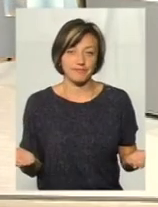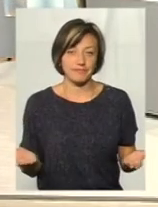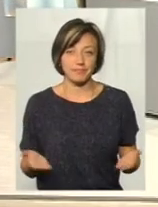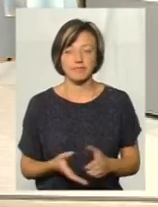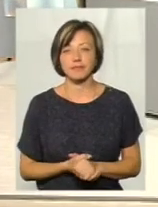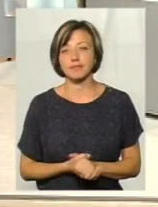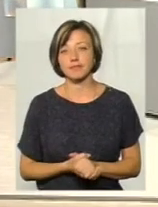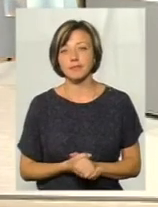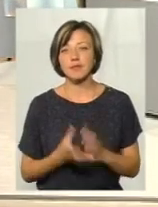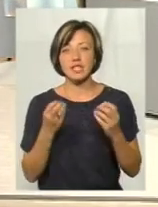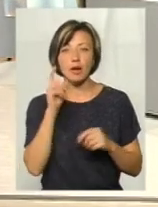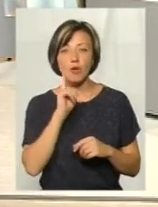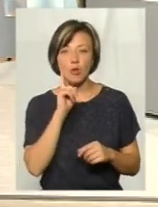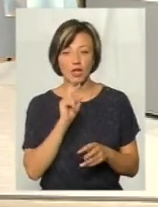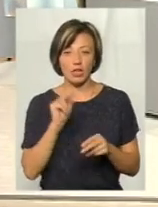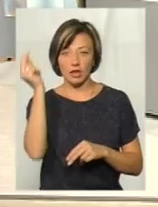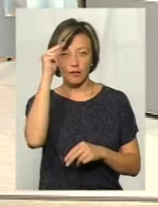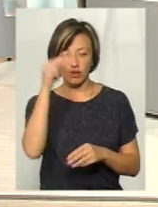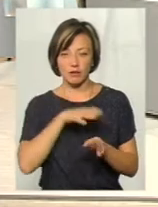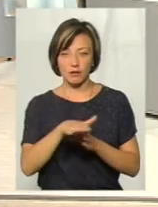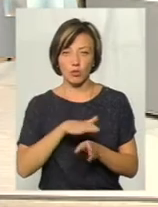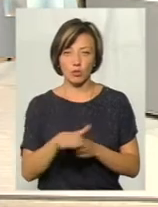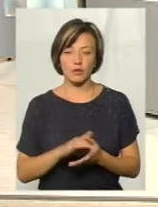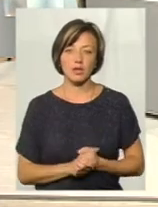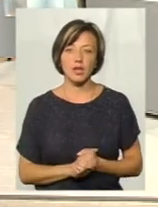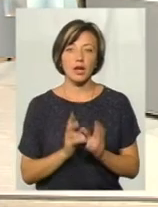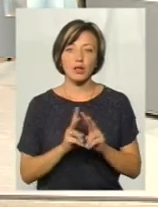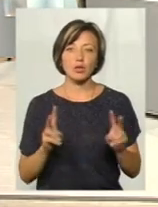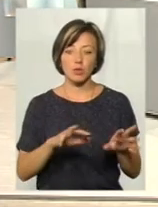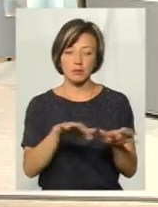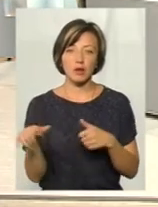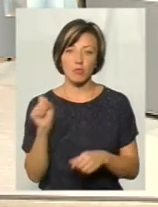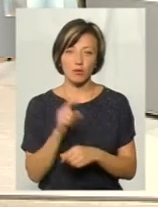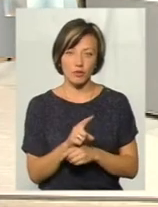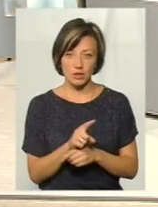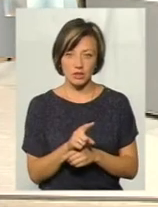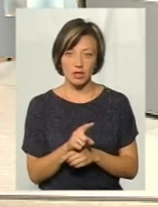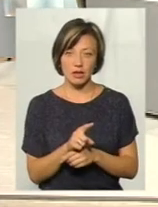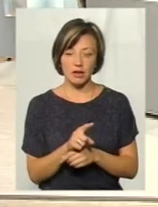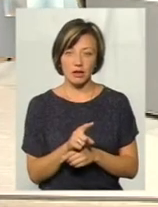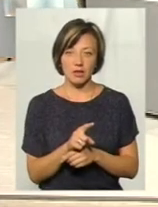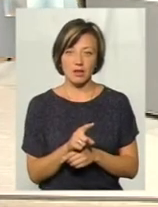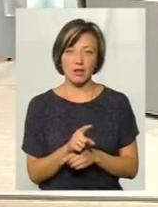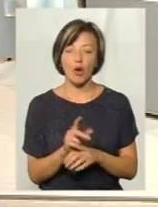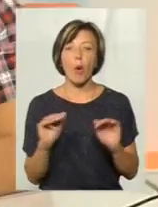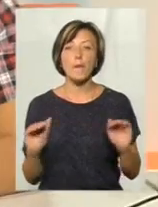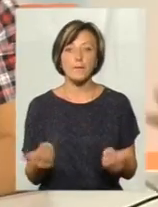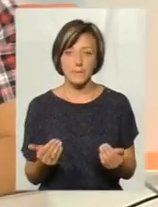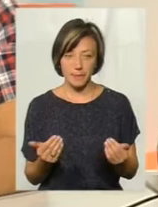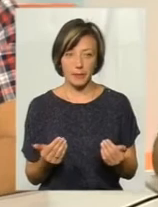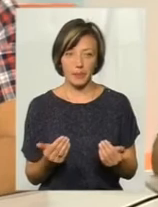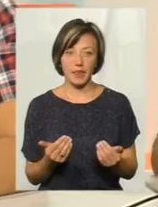них виникли, воно ще поки що їх не навчилося виконувати. Ні, я би сказав, що ніхто не забирав повноваження. Сьогодні,